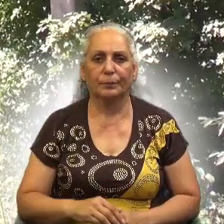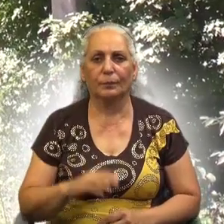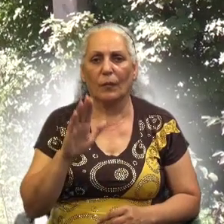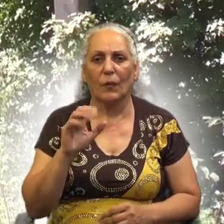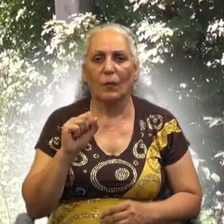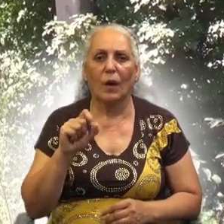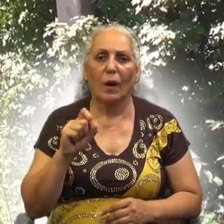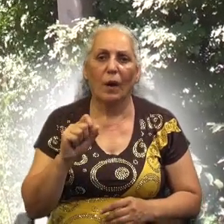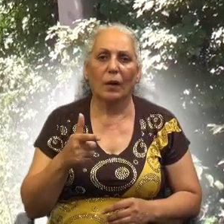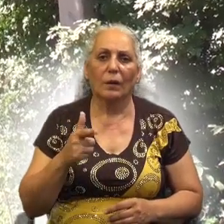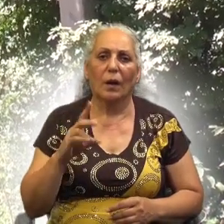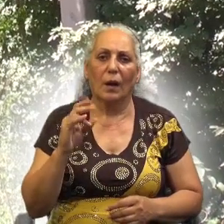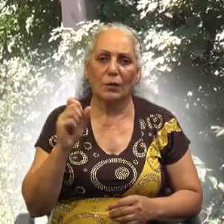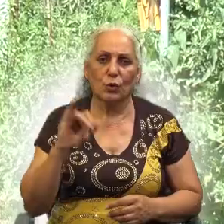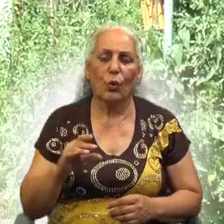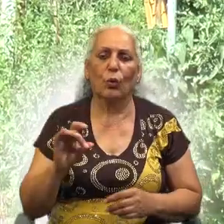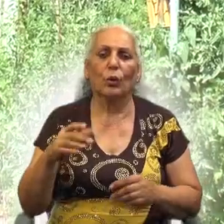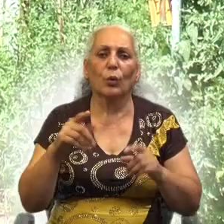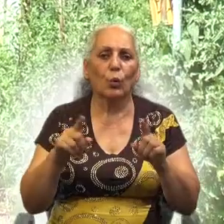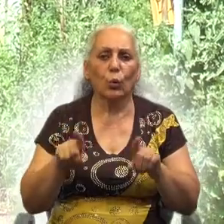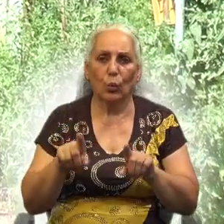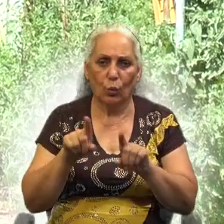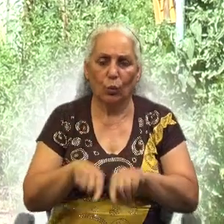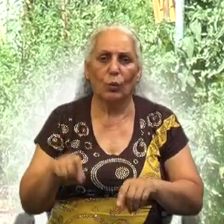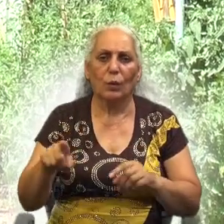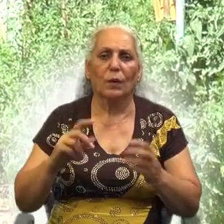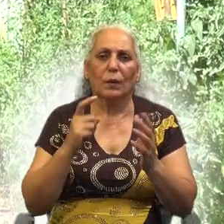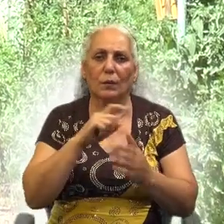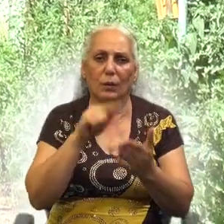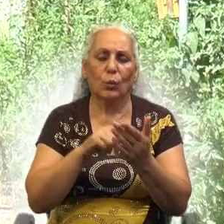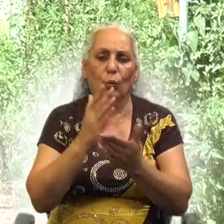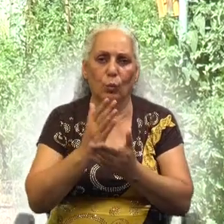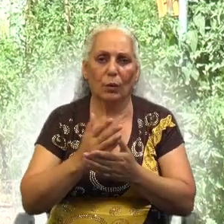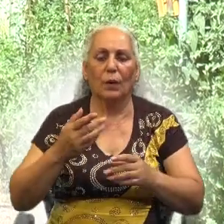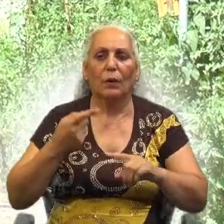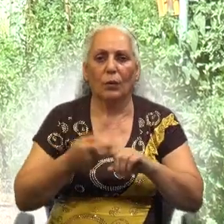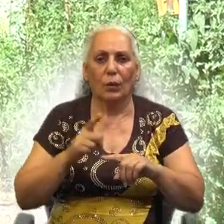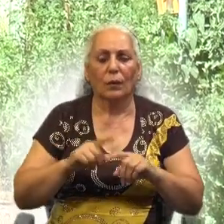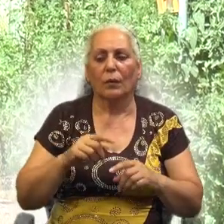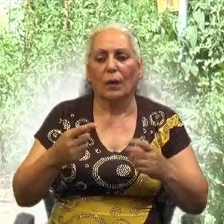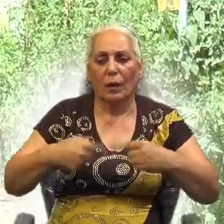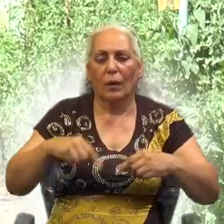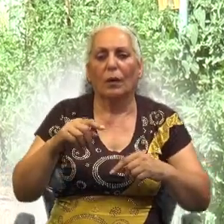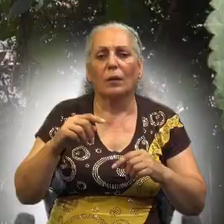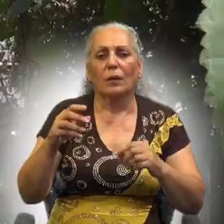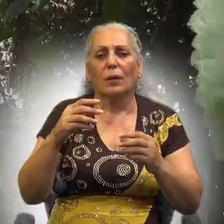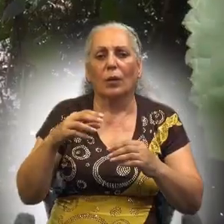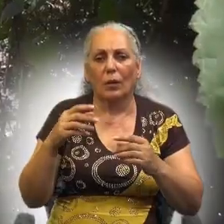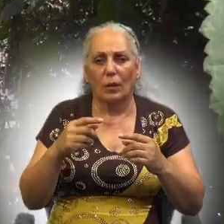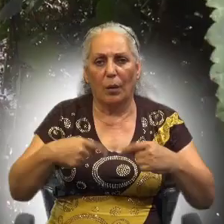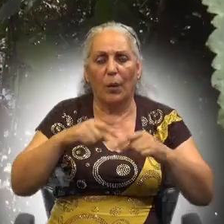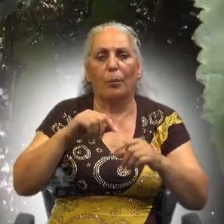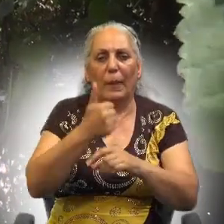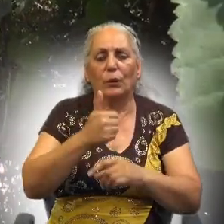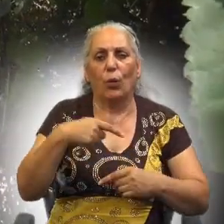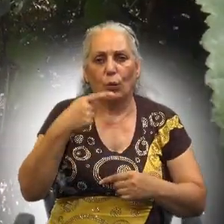Վահագնաձոր համայնքն էլ նույն խնդիրներն ունի, ինչ Փամբակը, սակայն այստեղ մեծ է գործազուրկների թիվը։ Համայնքապետը խոսելով խոշորացման մասին շեշտում է, մոտ